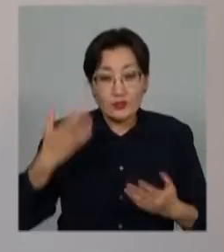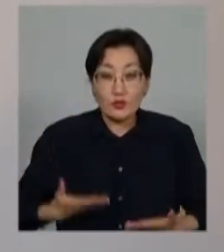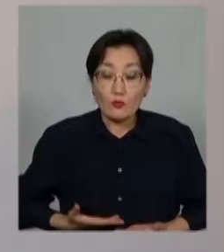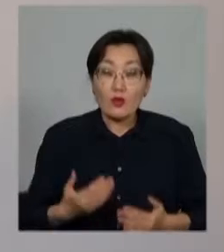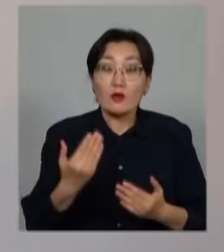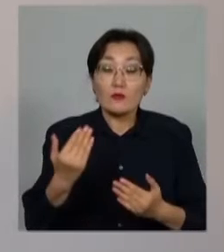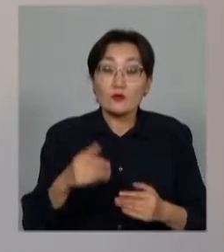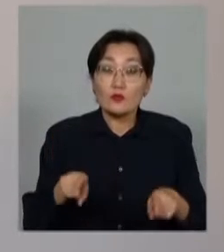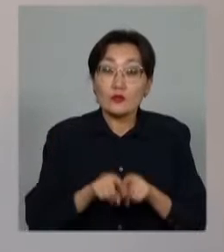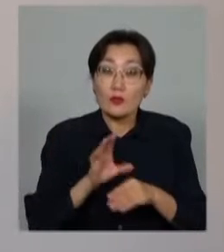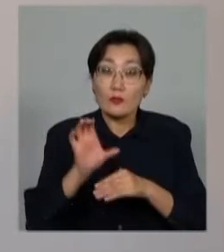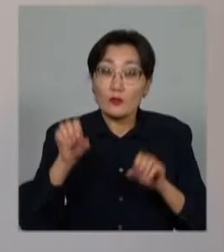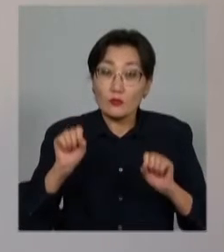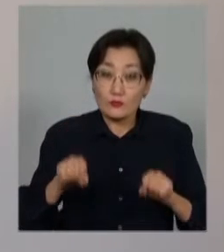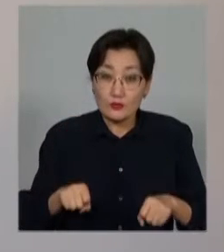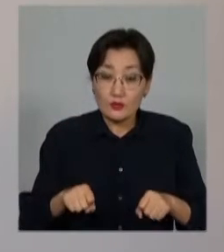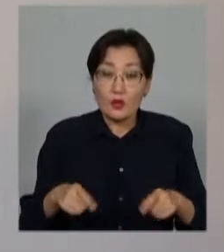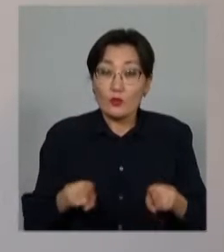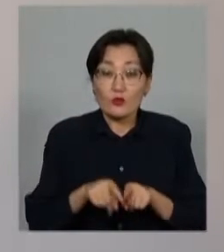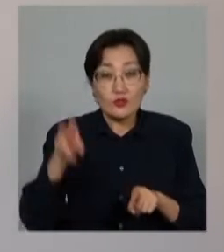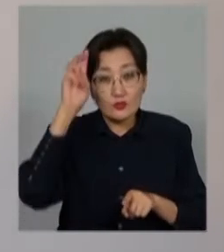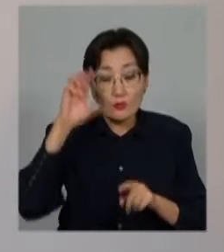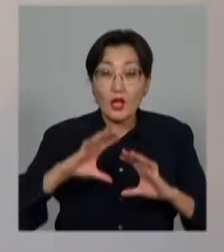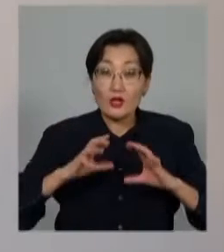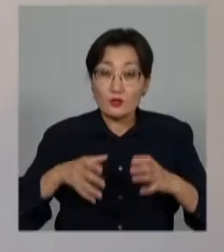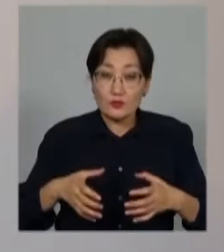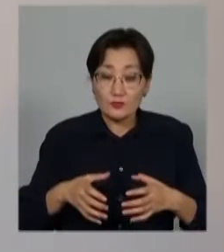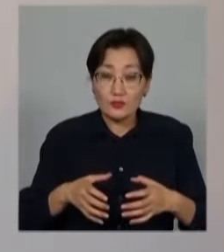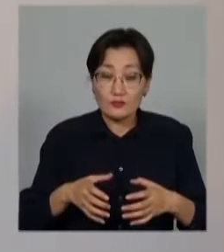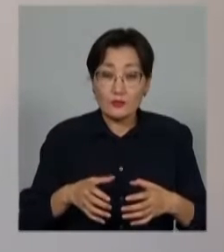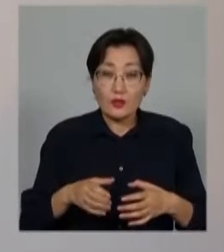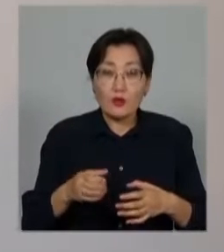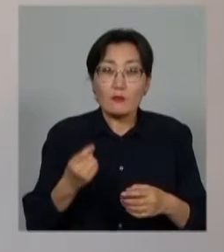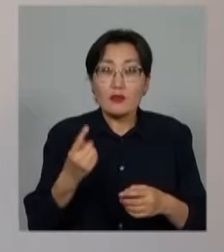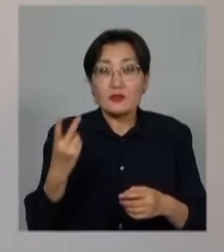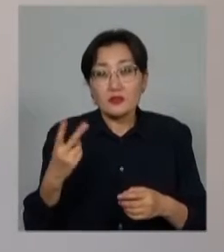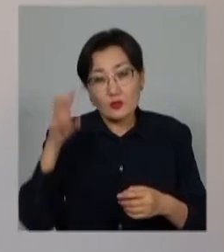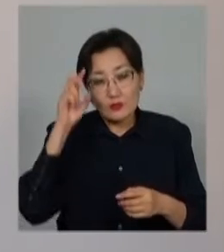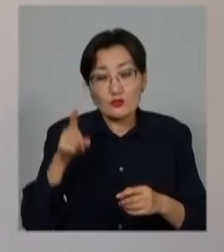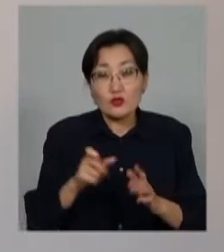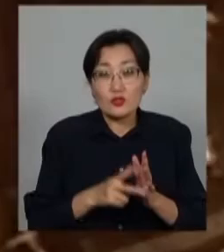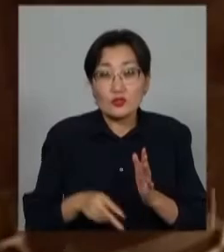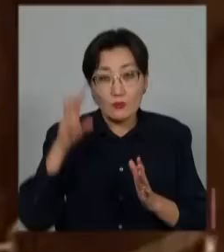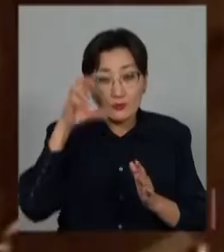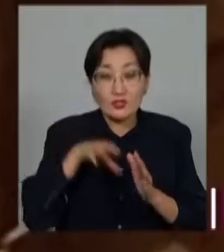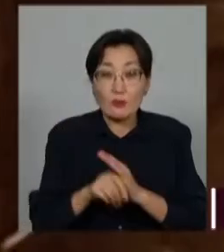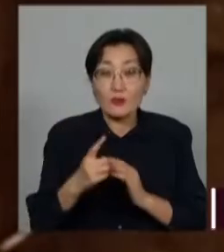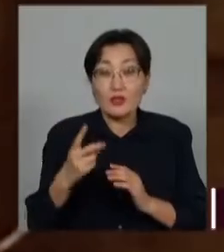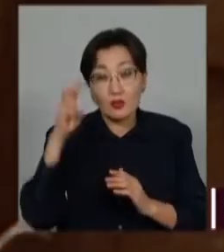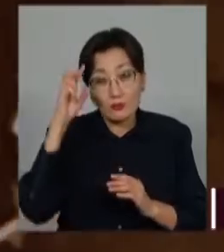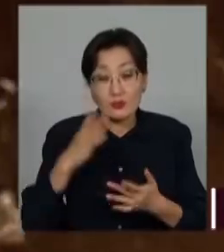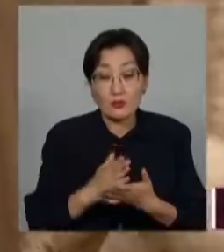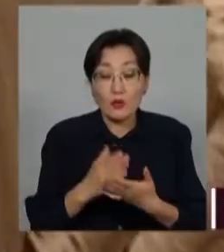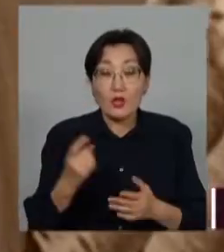осылай жіберуге мүмкіндігі бар екен. Бұндай мемлекеттер әлемнің бір-екеуінде ғана барша 180 мемлекеттің. 7 наурыз